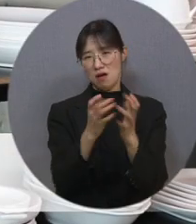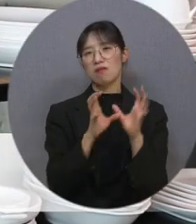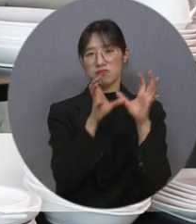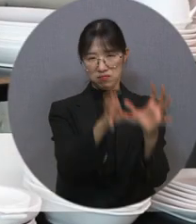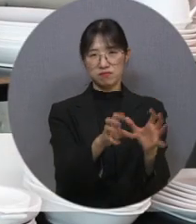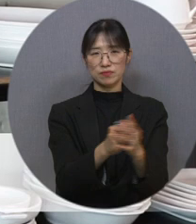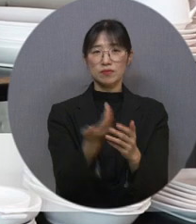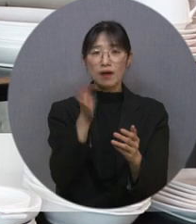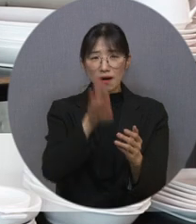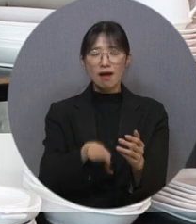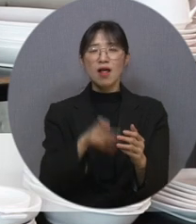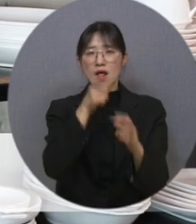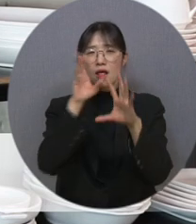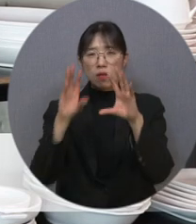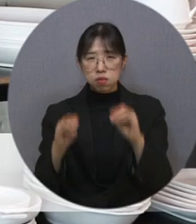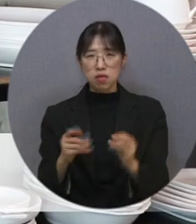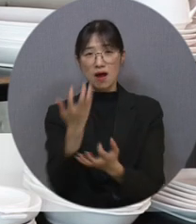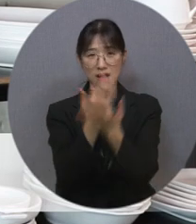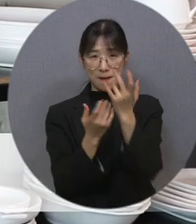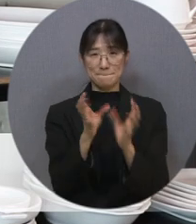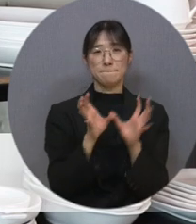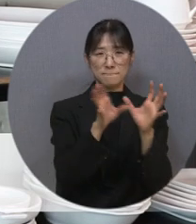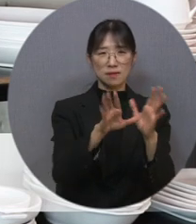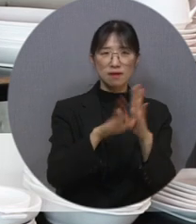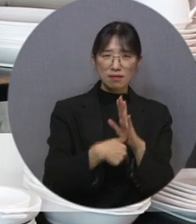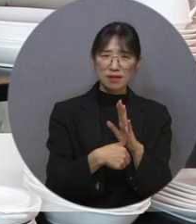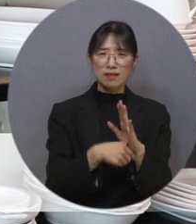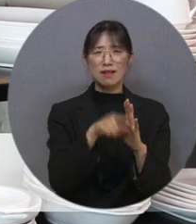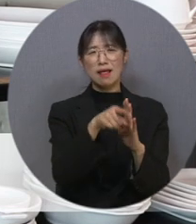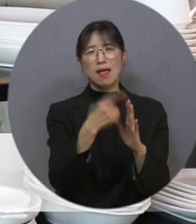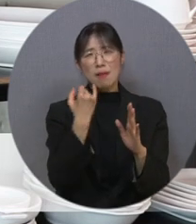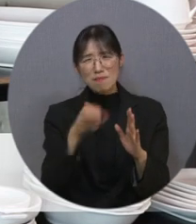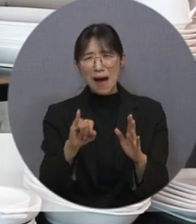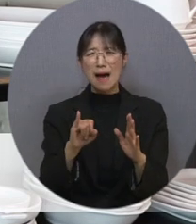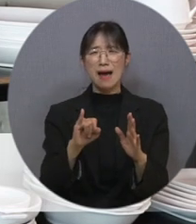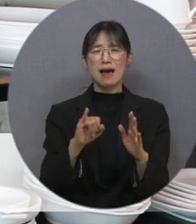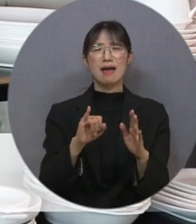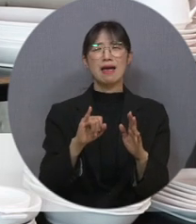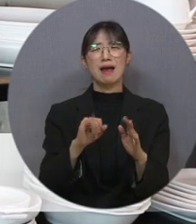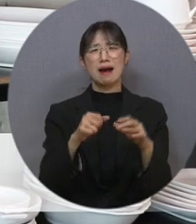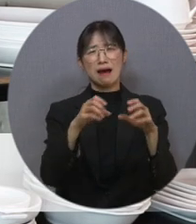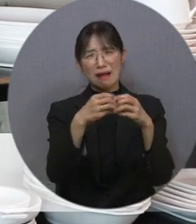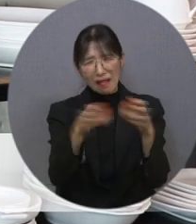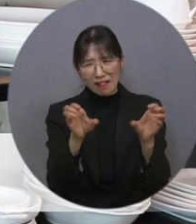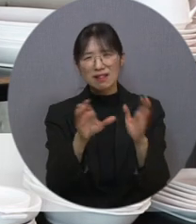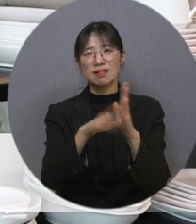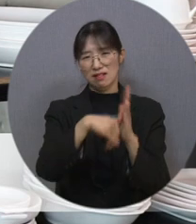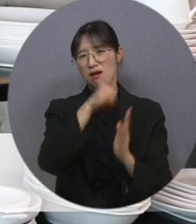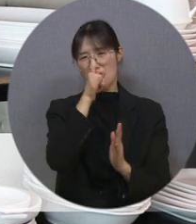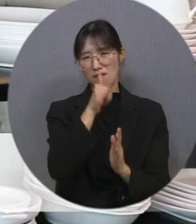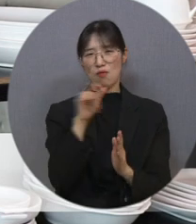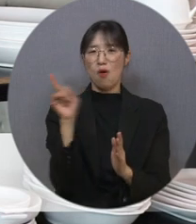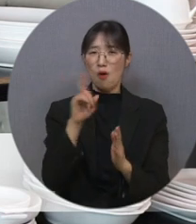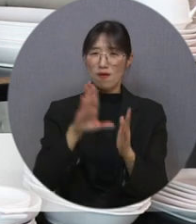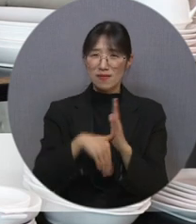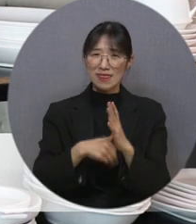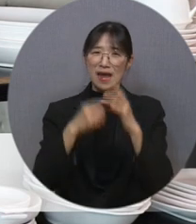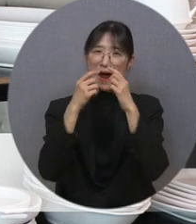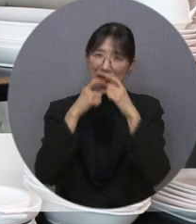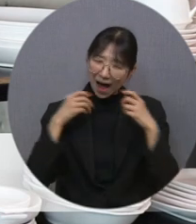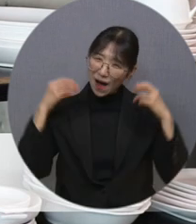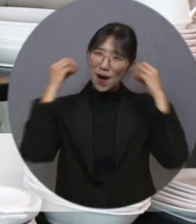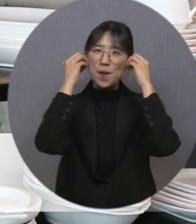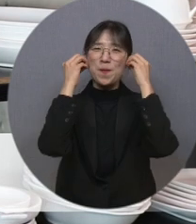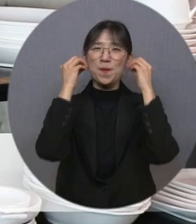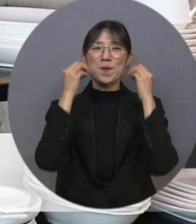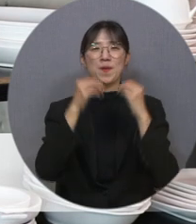말려서 가마에다 넣었을 때 아이고 어쩌면은 잘못 만들면은 깨져서 나오고 또 어쩔 때로는 활짝 웃고